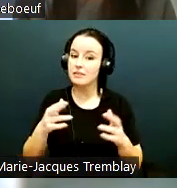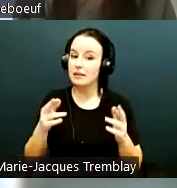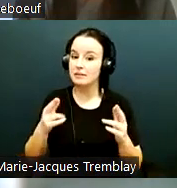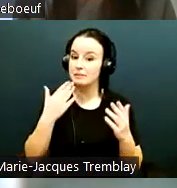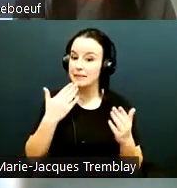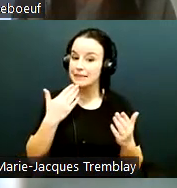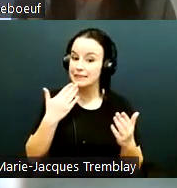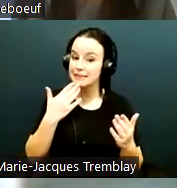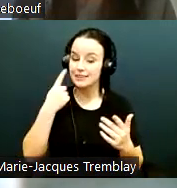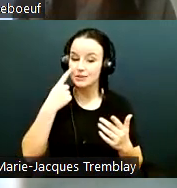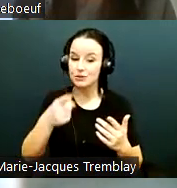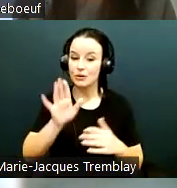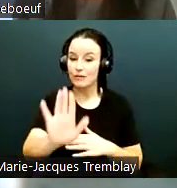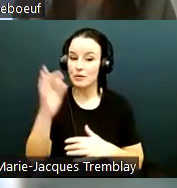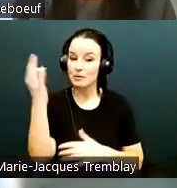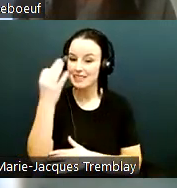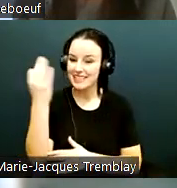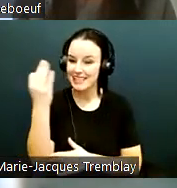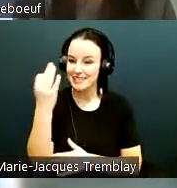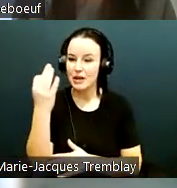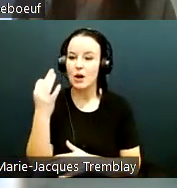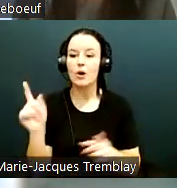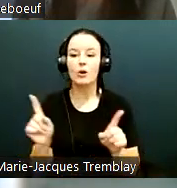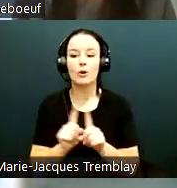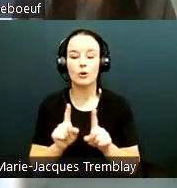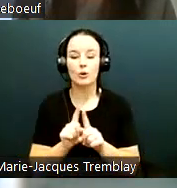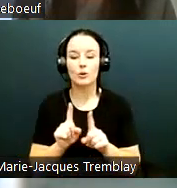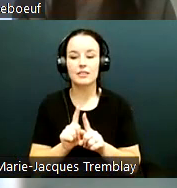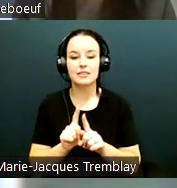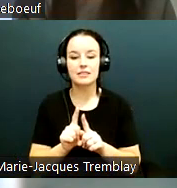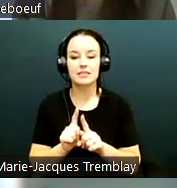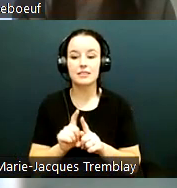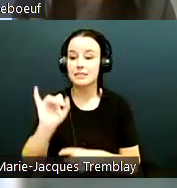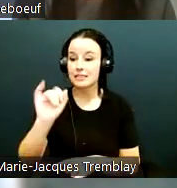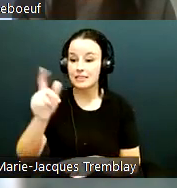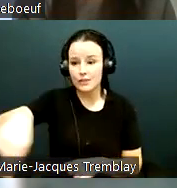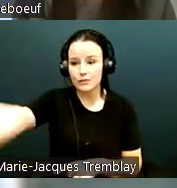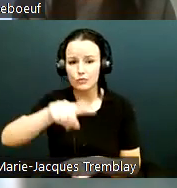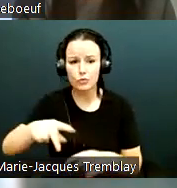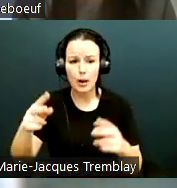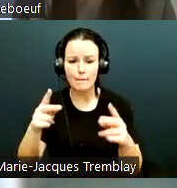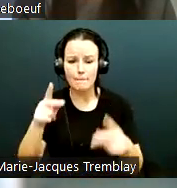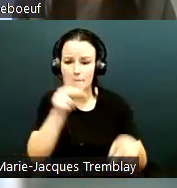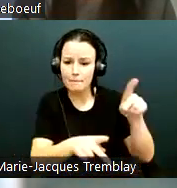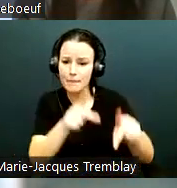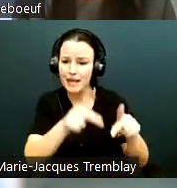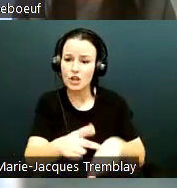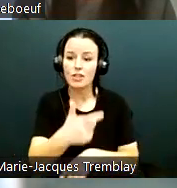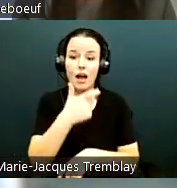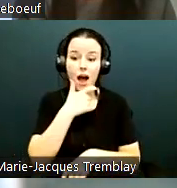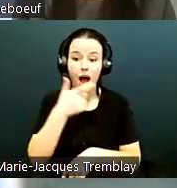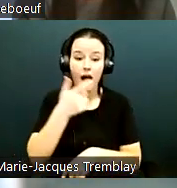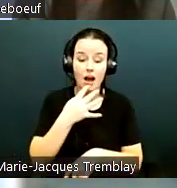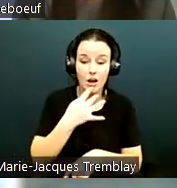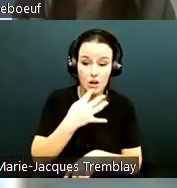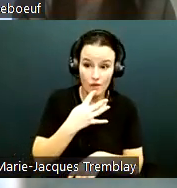pour cette belle présentation et aussi dire à tout le monde, si vous connaissez des personnes qui sont anglophones et qui seraient intéressées